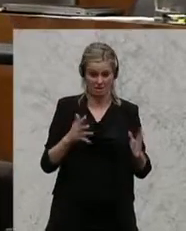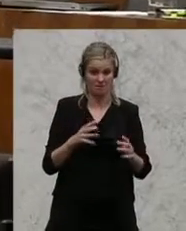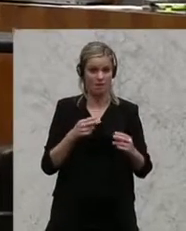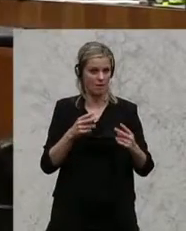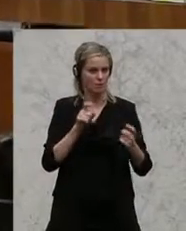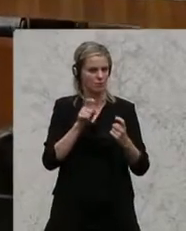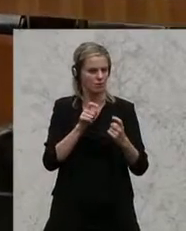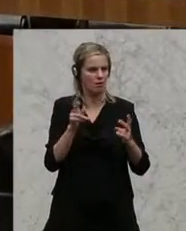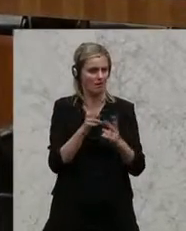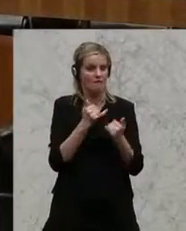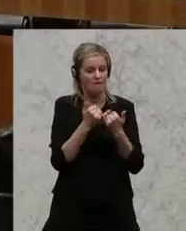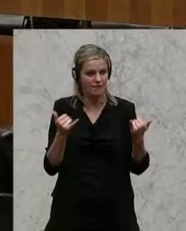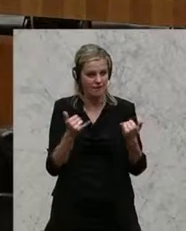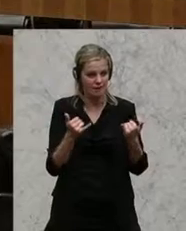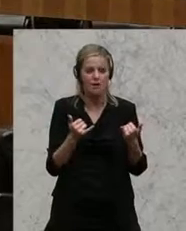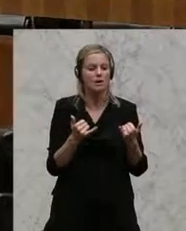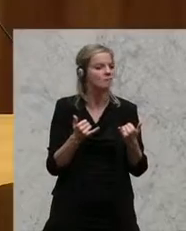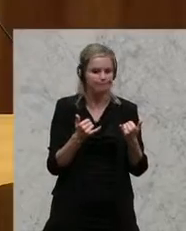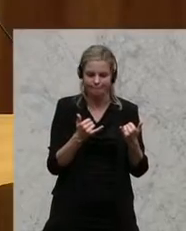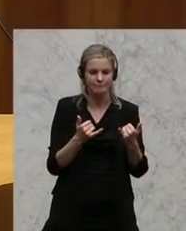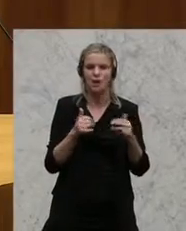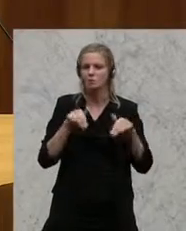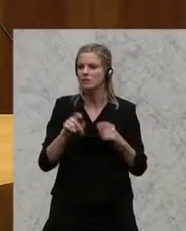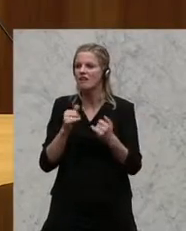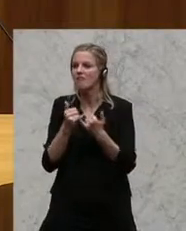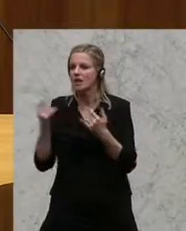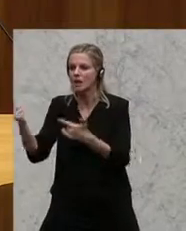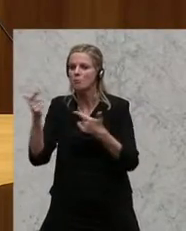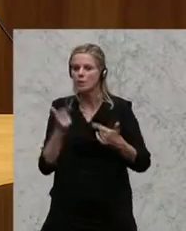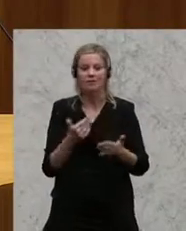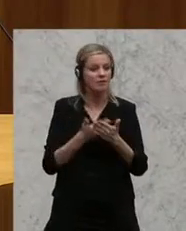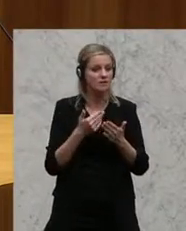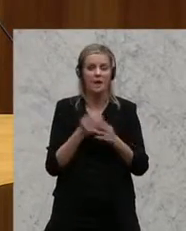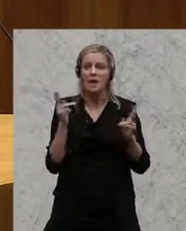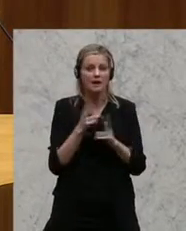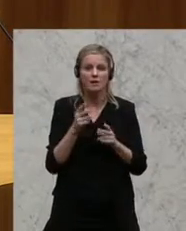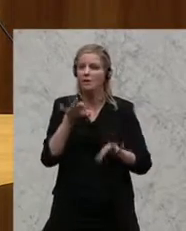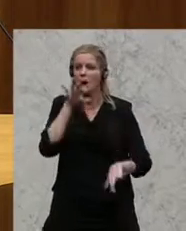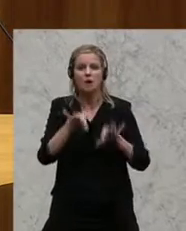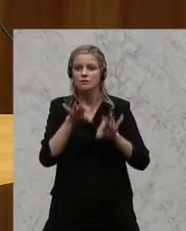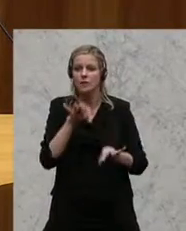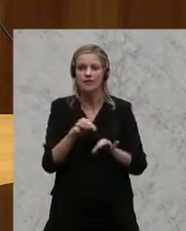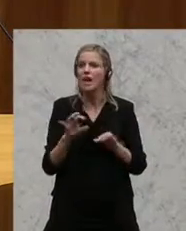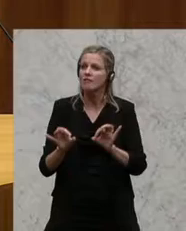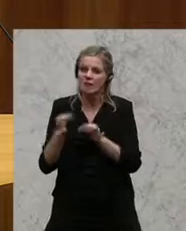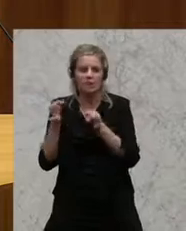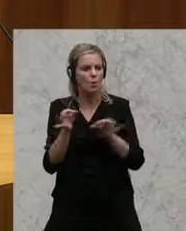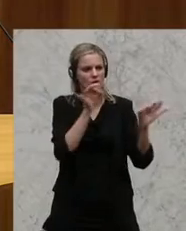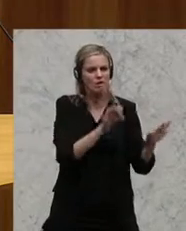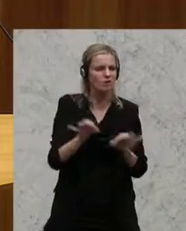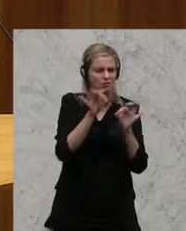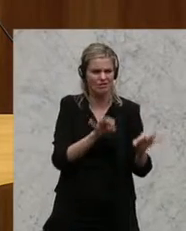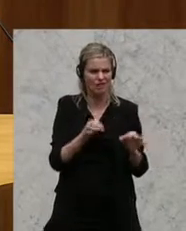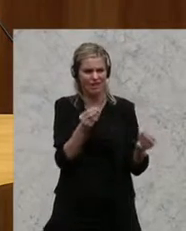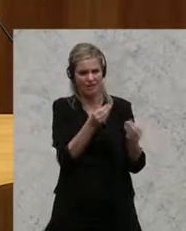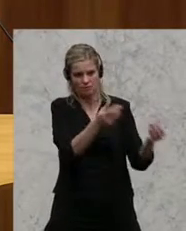wie produziert wird, sondern nur mehr, wie importiert wird. Und da haben wir auch keine Chance mehr, uns auszusuchen, ob es Qualität ist oder industrielle Nonnenware.